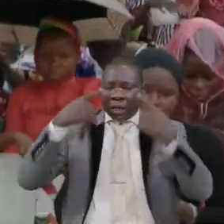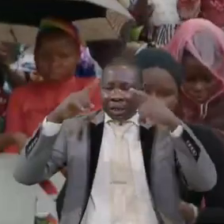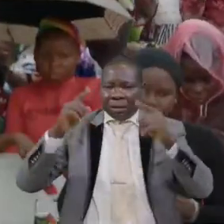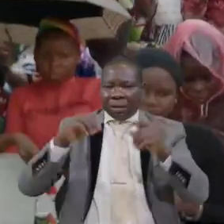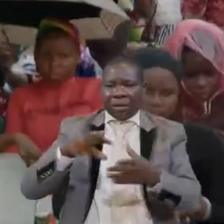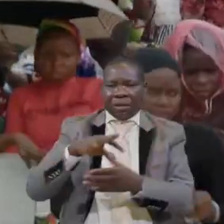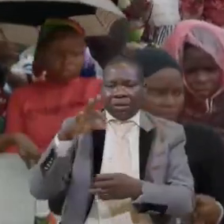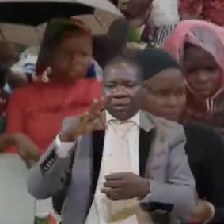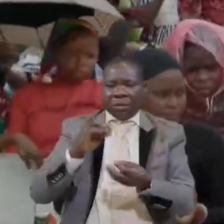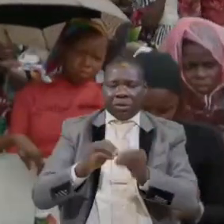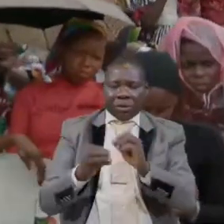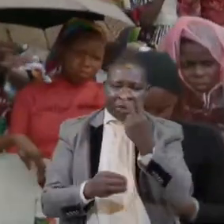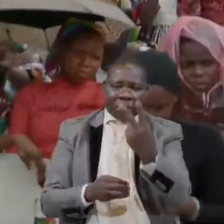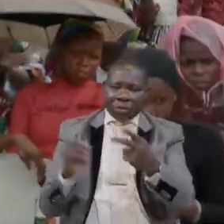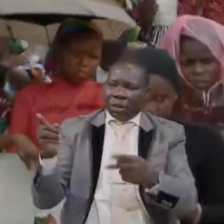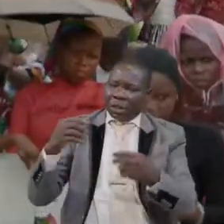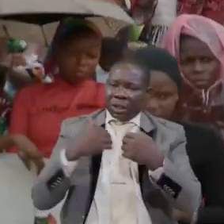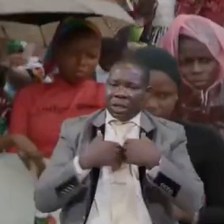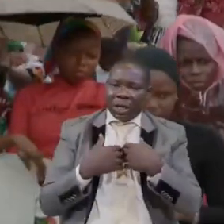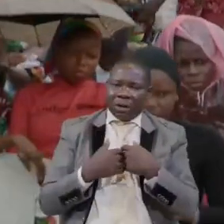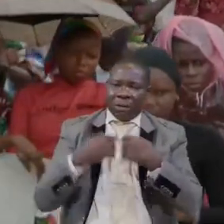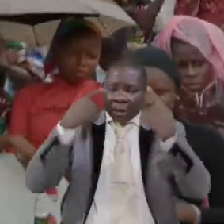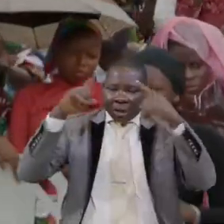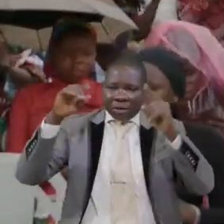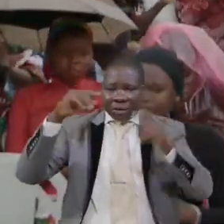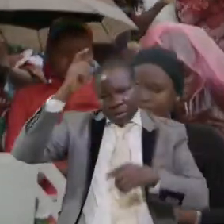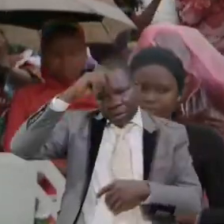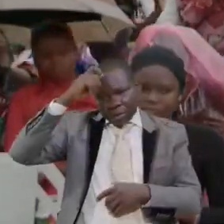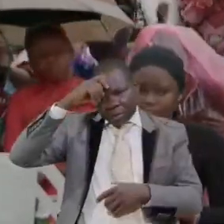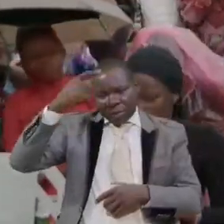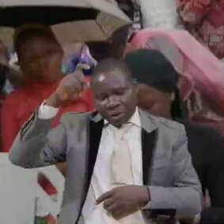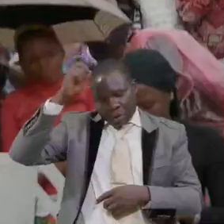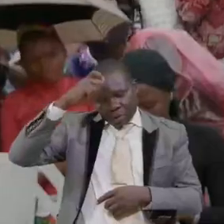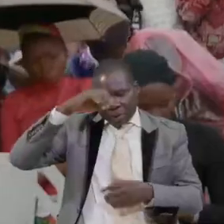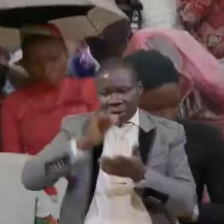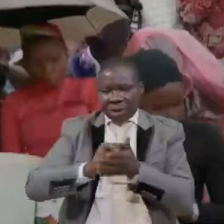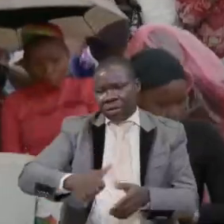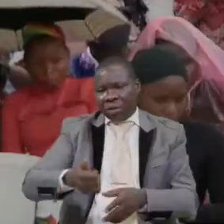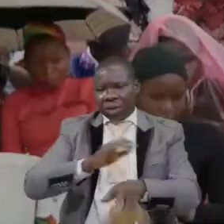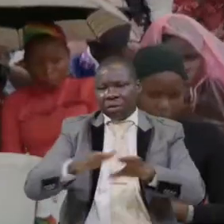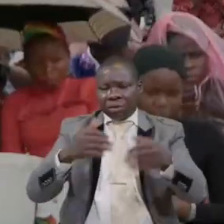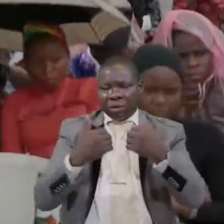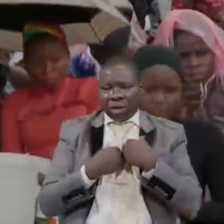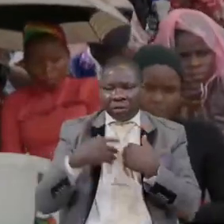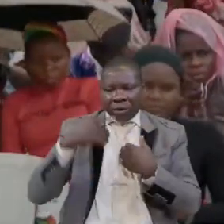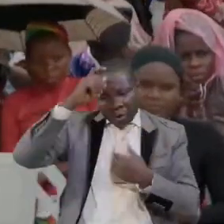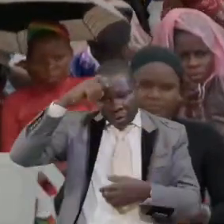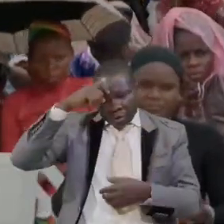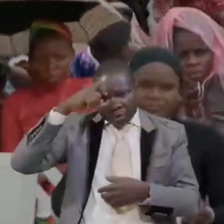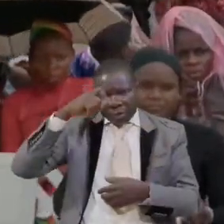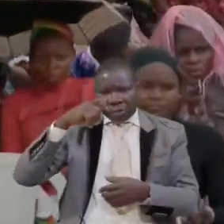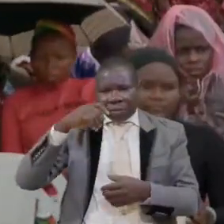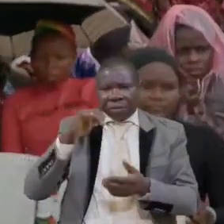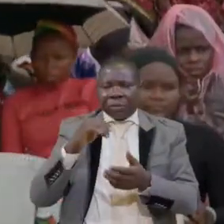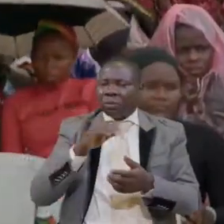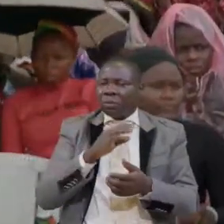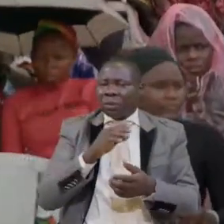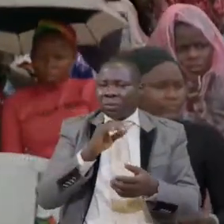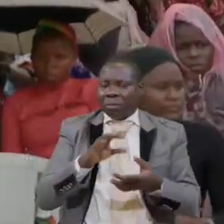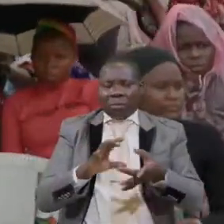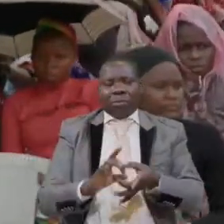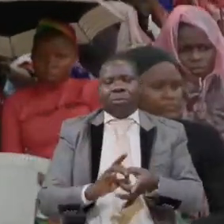Deuxièmement, il avait une sagesse excellente. La sagesse que les autres n'avaient pas. La sagesse appartient à Dieu. Une